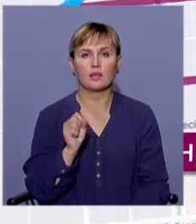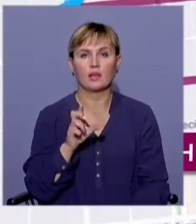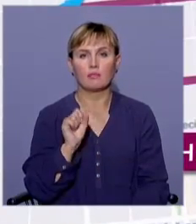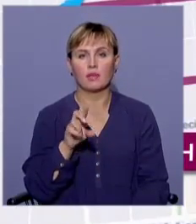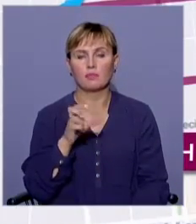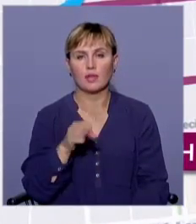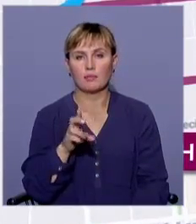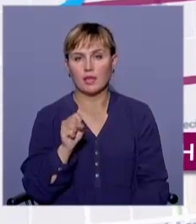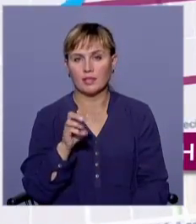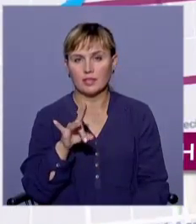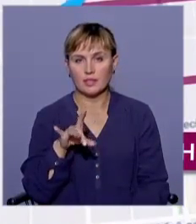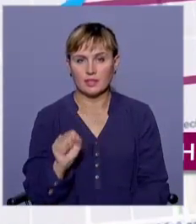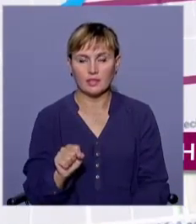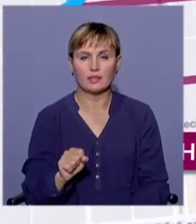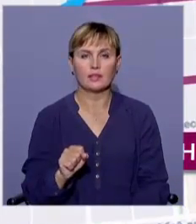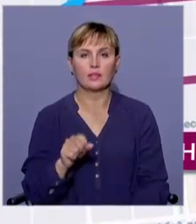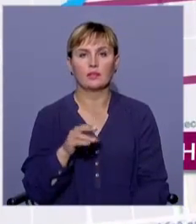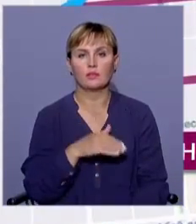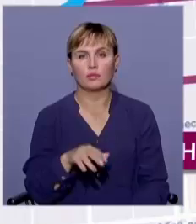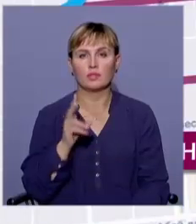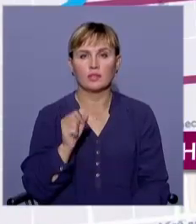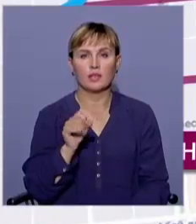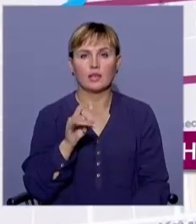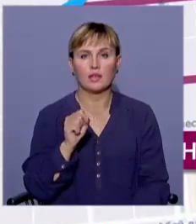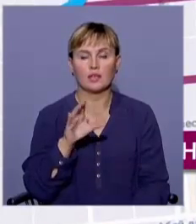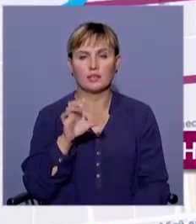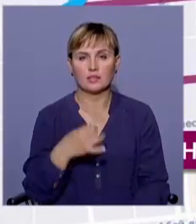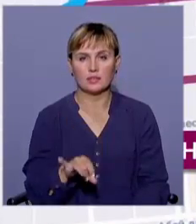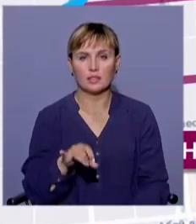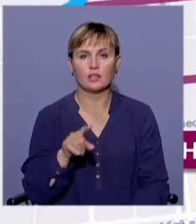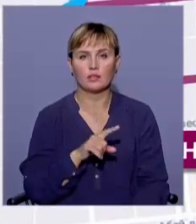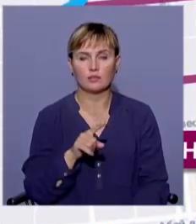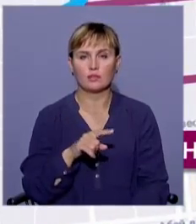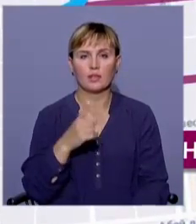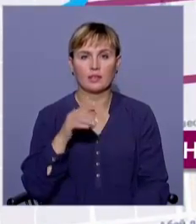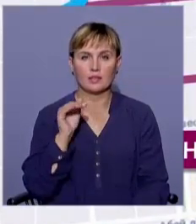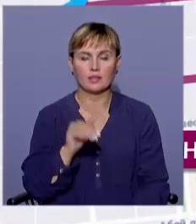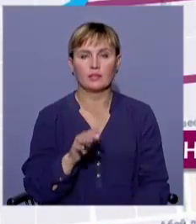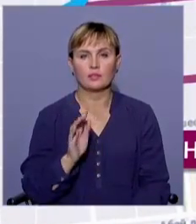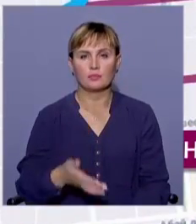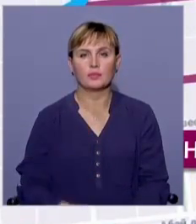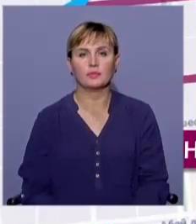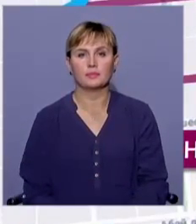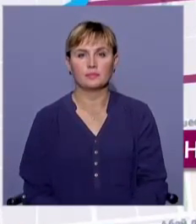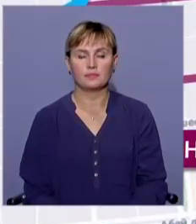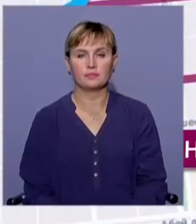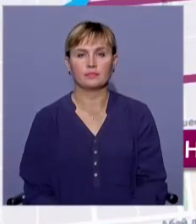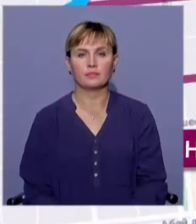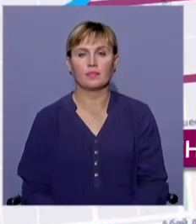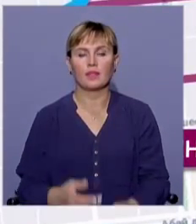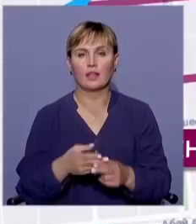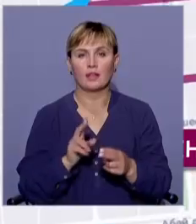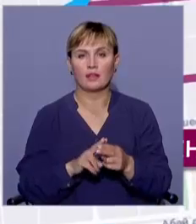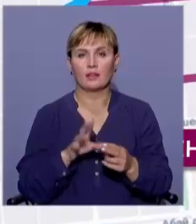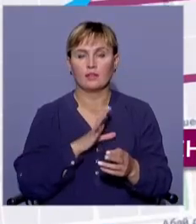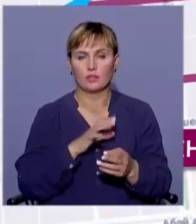Кабанбай-Батыра от Масанчи до Колдаякова, по улице Карасай-Батыра в западном направлении от Масанчи до Розыбакиева, по Жамбыла от